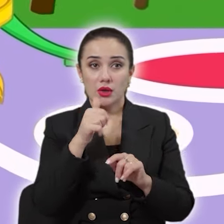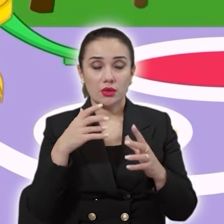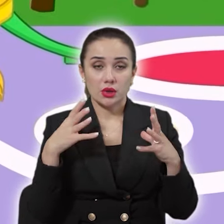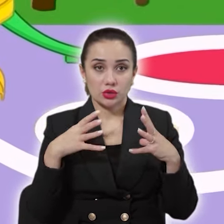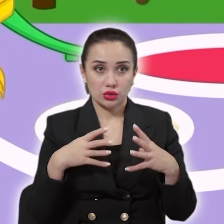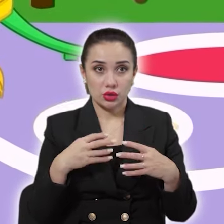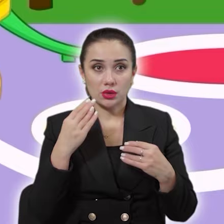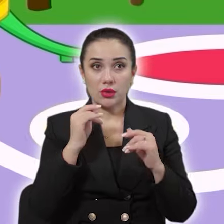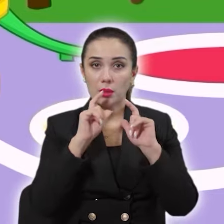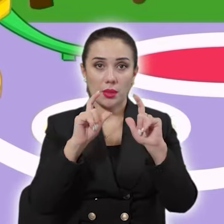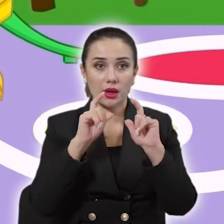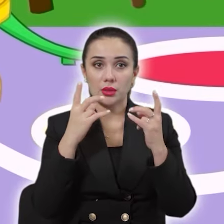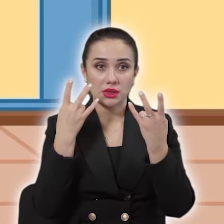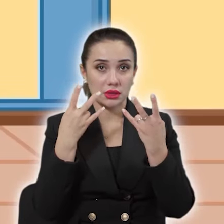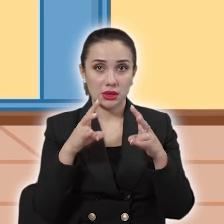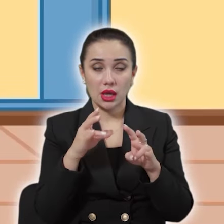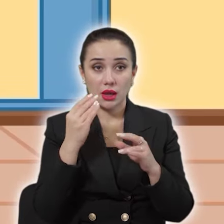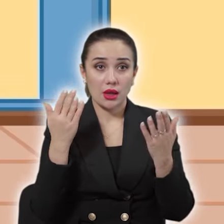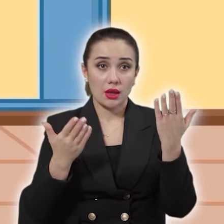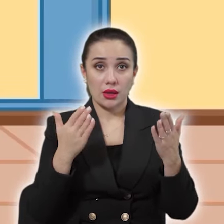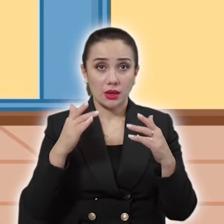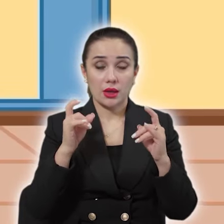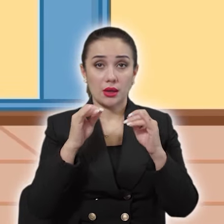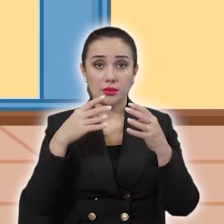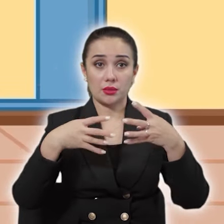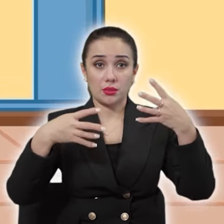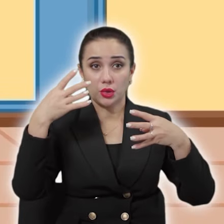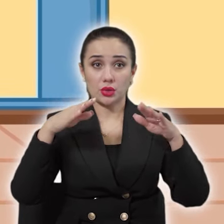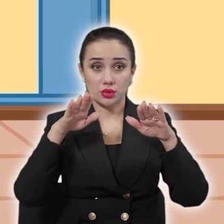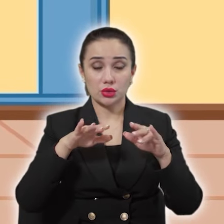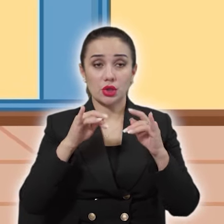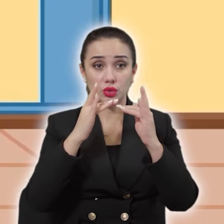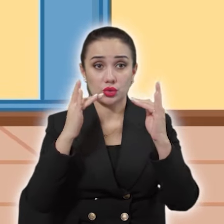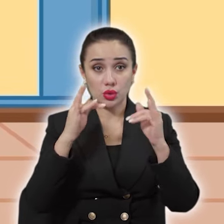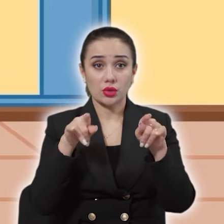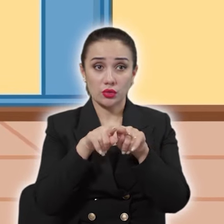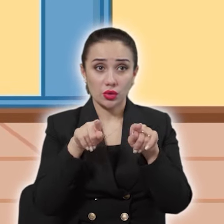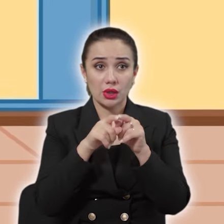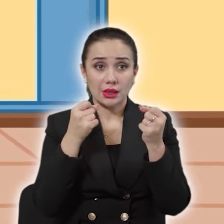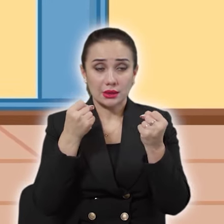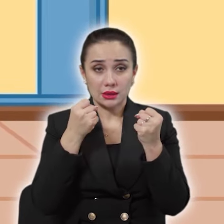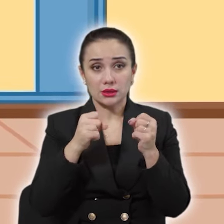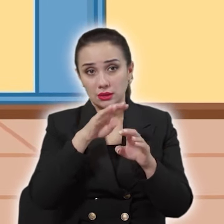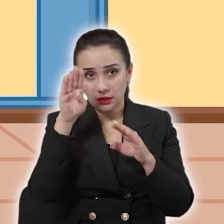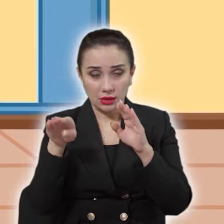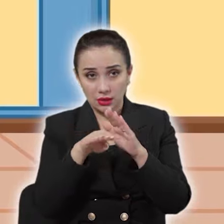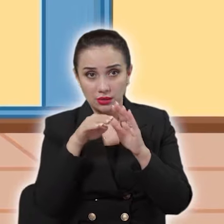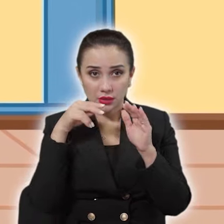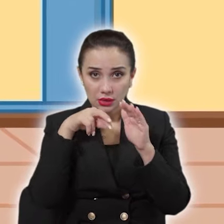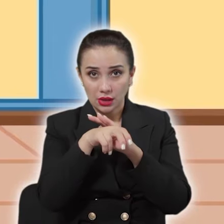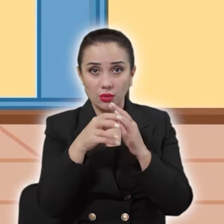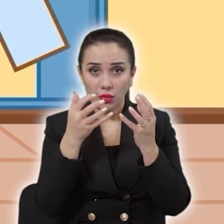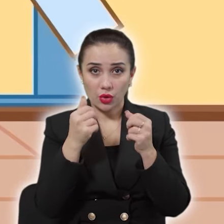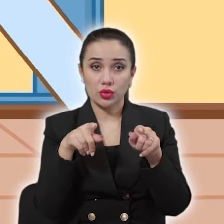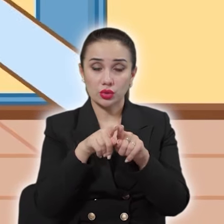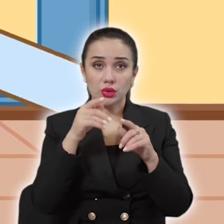Avvalo tinchlanish va baqirmaslik kerak. Agar bino ichida bo'lsang, stol yoki shunga o'xshash qattiqroq narsalarning tagiga kirib